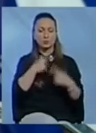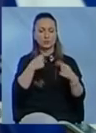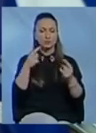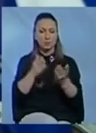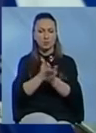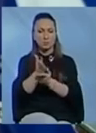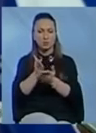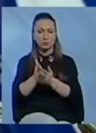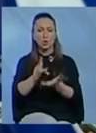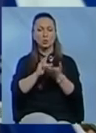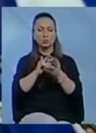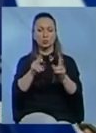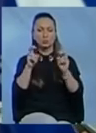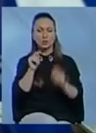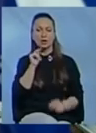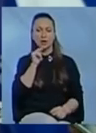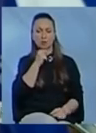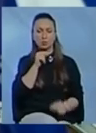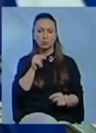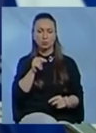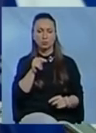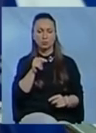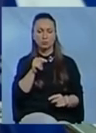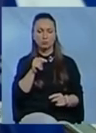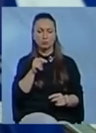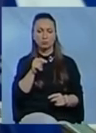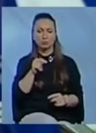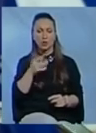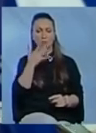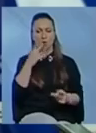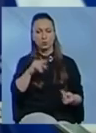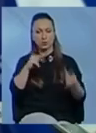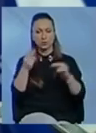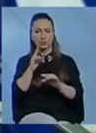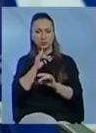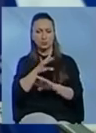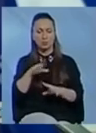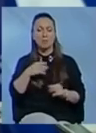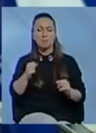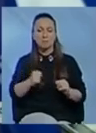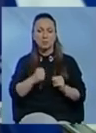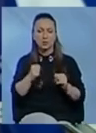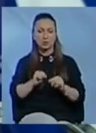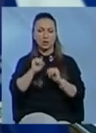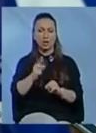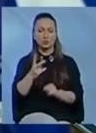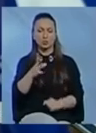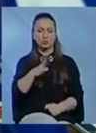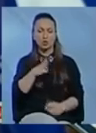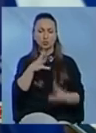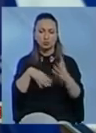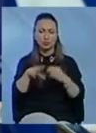რომ ტურიზმი, ეკონომიკა არ გადაიზარდოს პოლიტიკურ კონტექსტებში და მაქსიმალურად დაცული